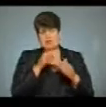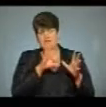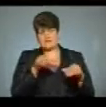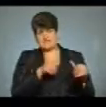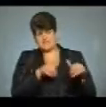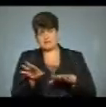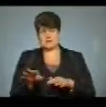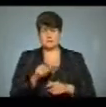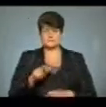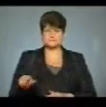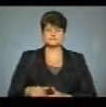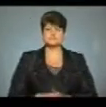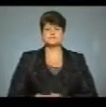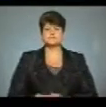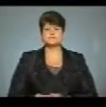людям.